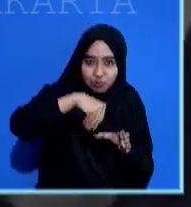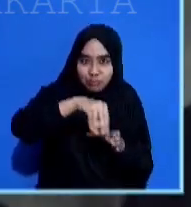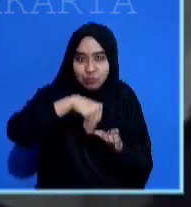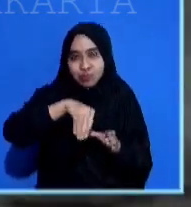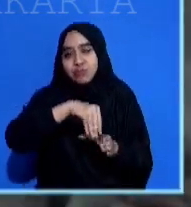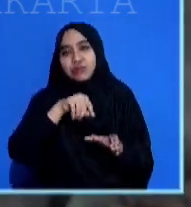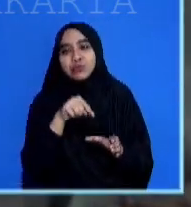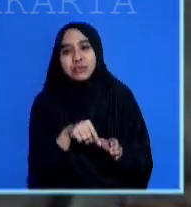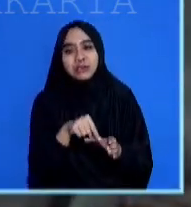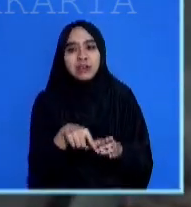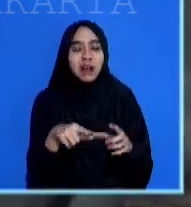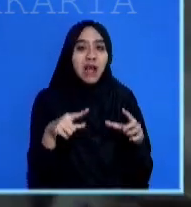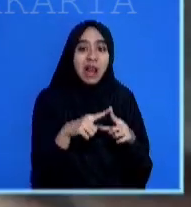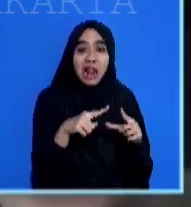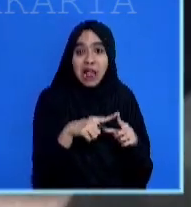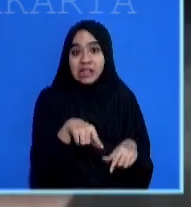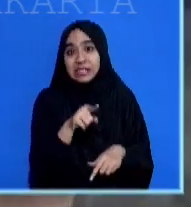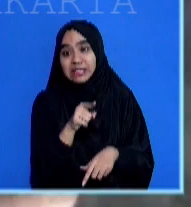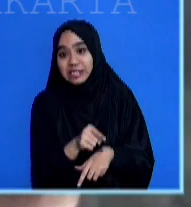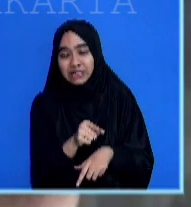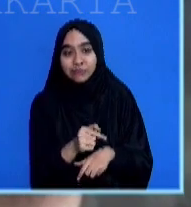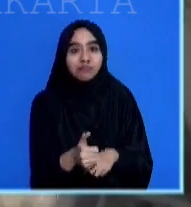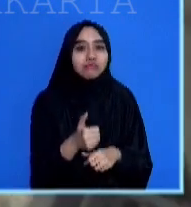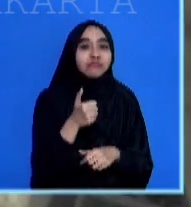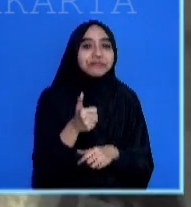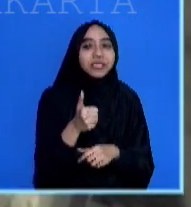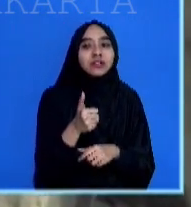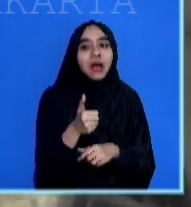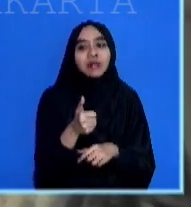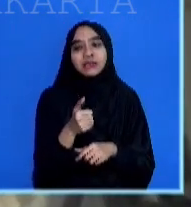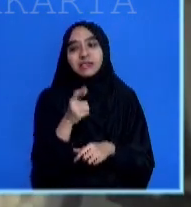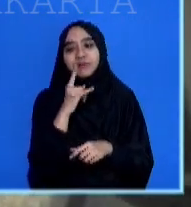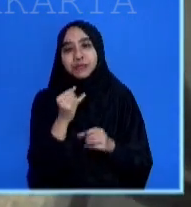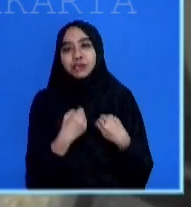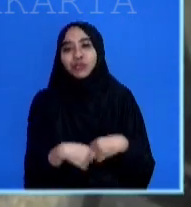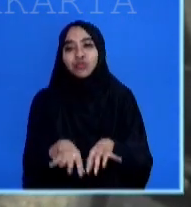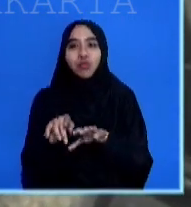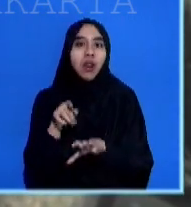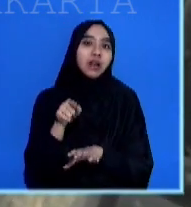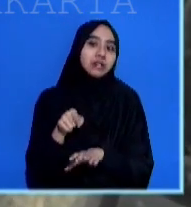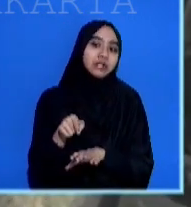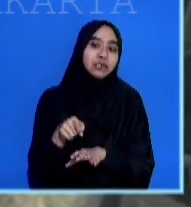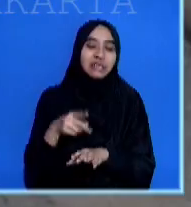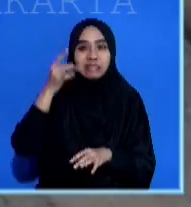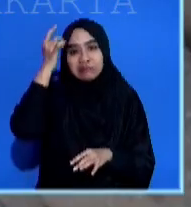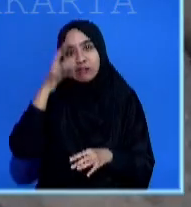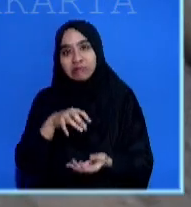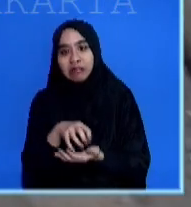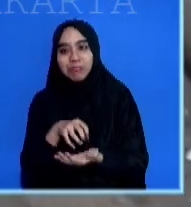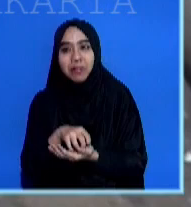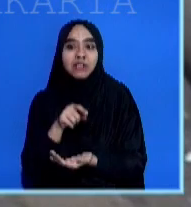tuuhik Arat men sagedpun panggihaken in bakul piranti olah tetanen in padesan Kani pengaos